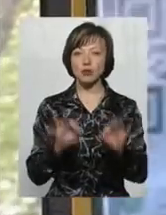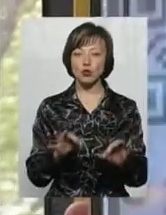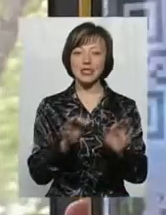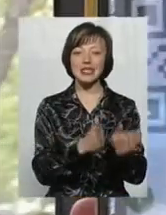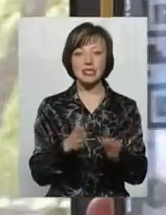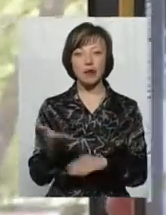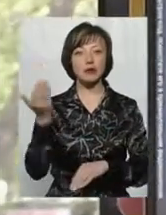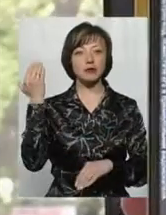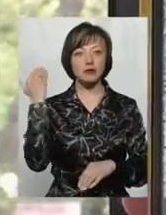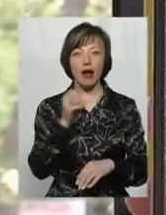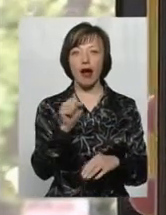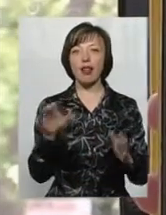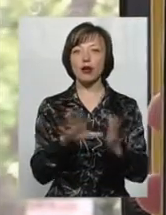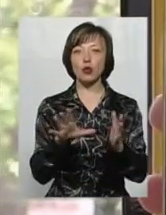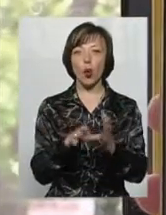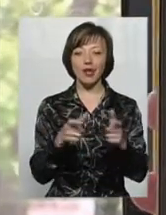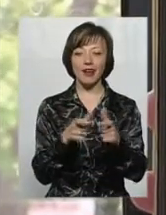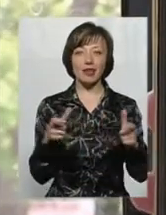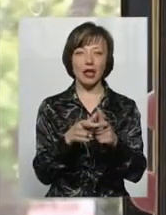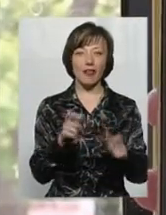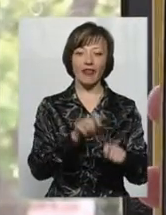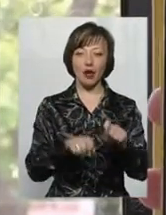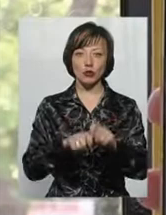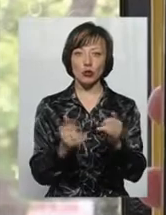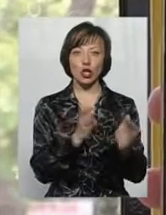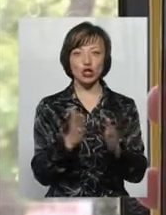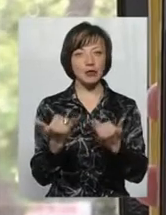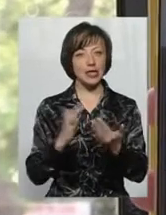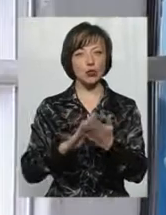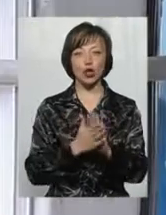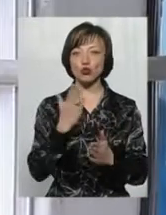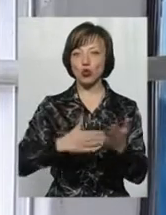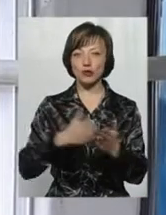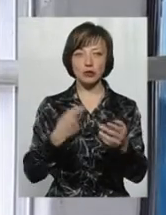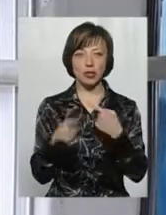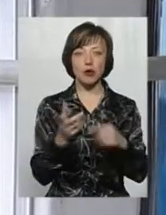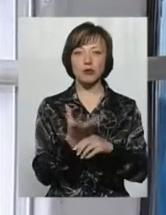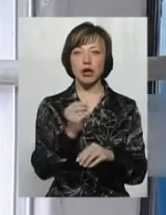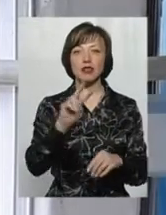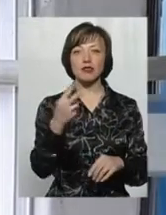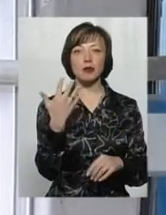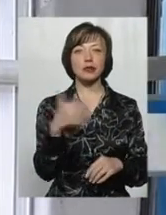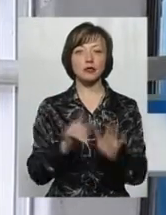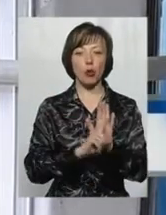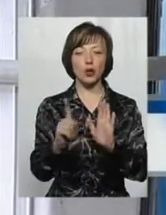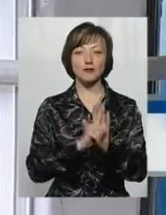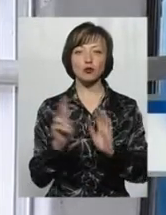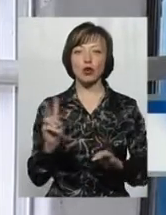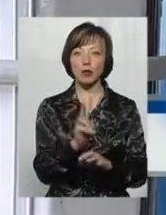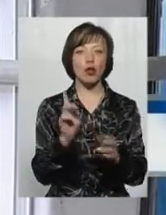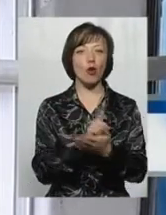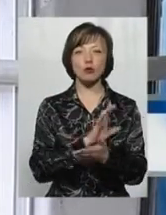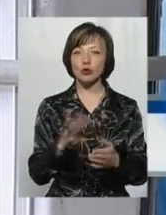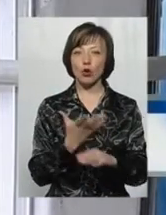час еквитки працювали у тестовому режимі. Нині ситуація вже зовсім інакша. Аби сплатити 2,50 за проїзд у тролейбусі, не